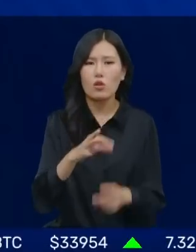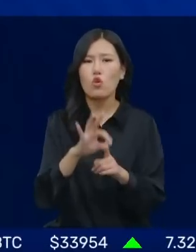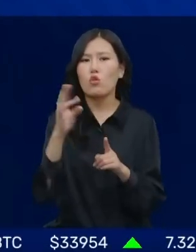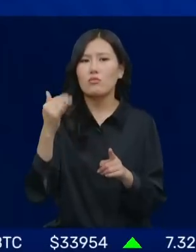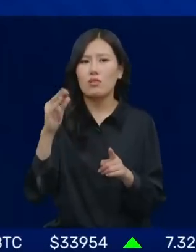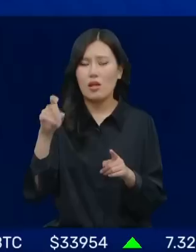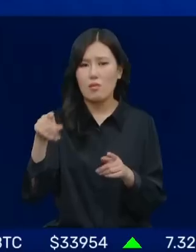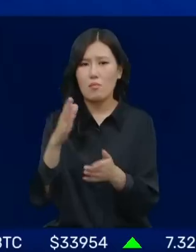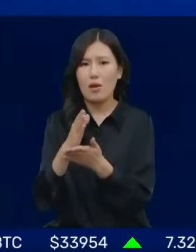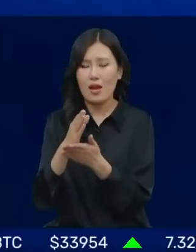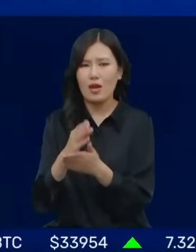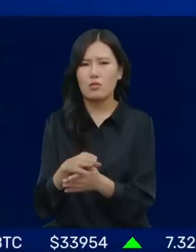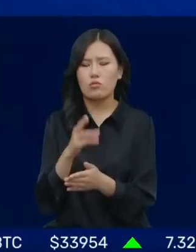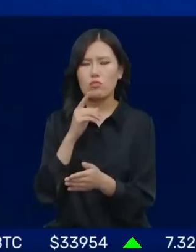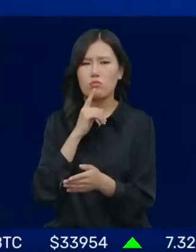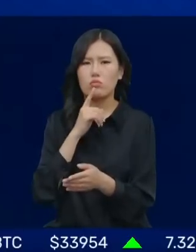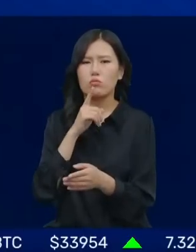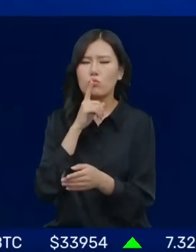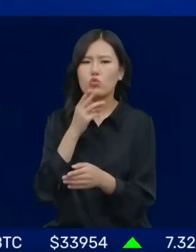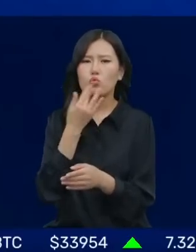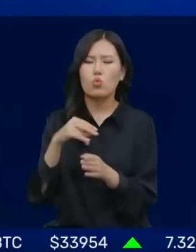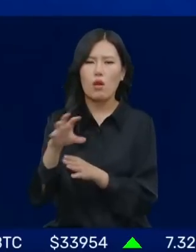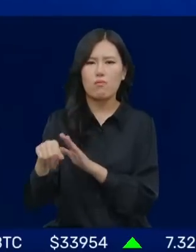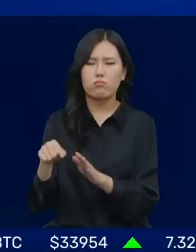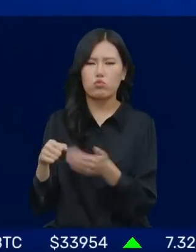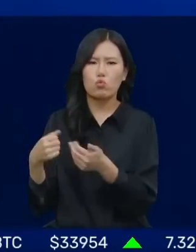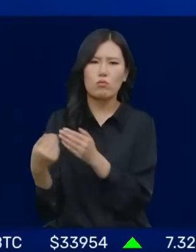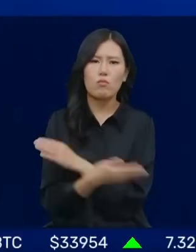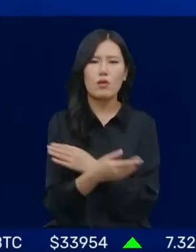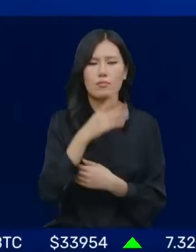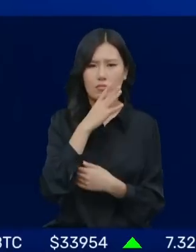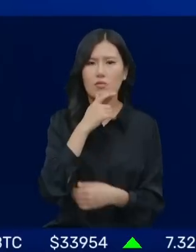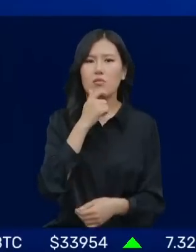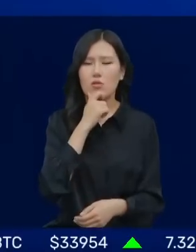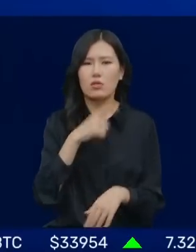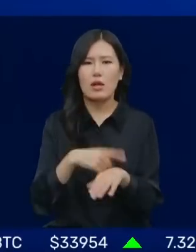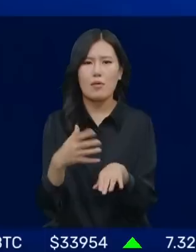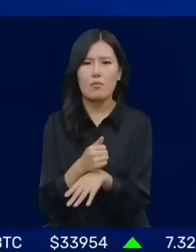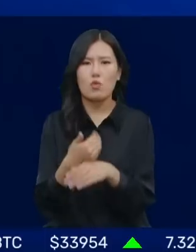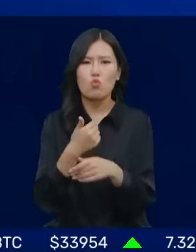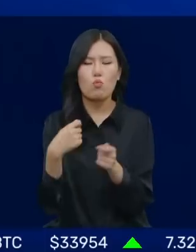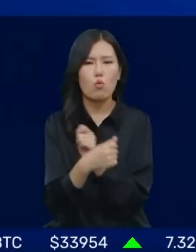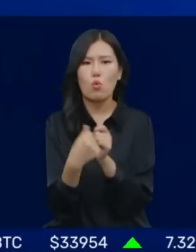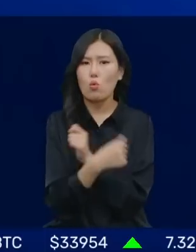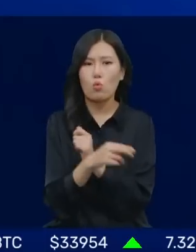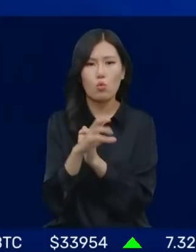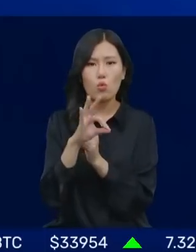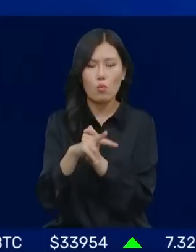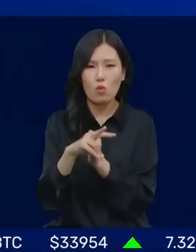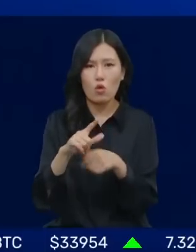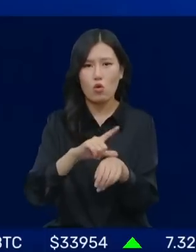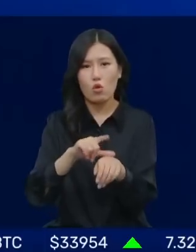тэтгэлгийг үл маргахч урмаар суутгаа авна. За тэтгэлгийг хугацаанд нь төлөөгүй болвол хожимдуулсан хоног тутамд нь тогтоосон тэтгэлгийн үнийн